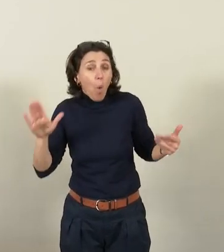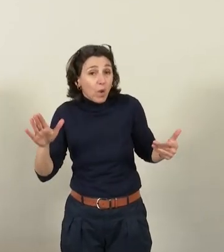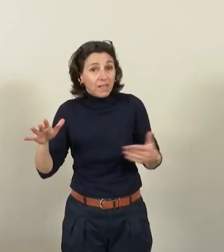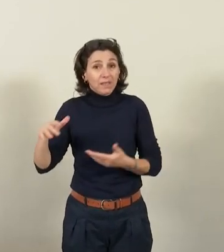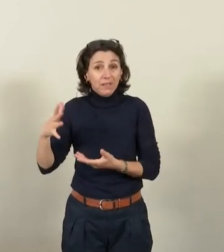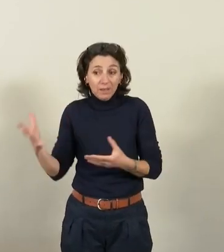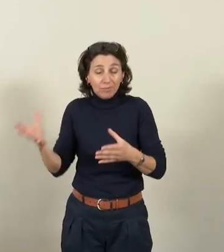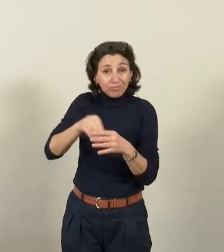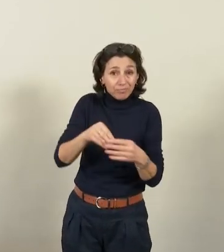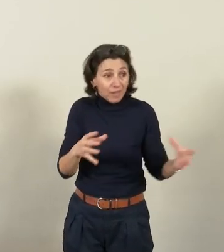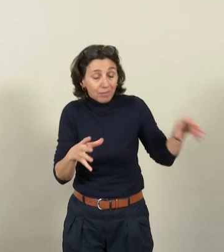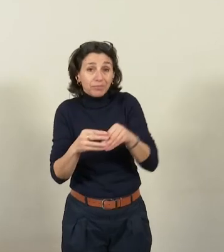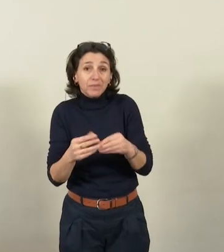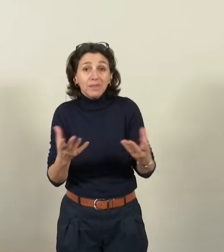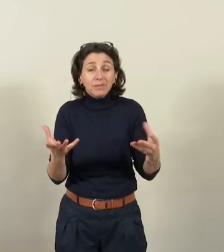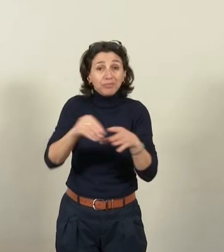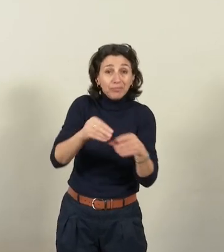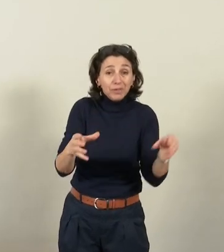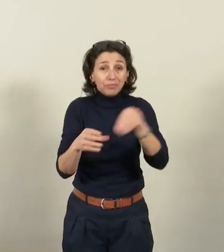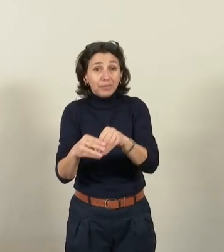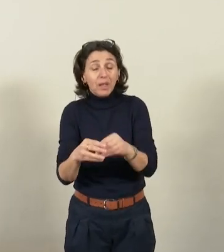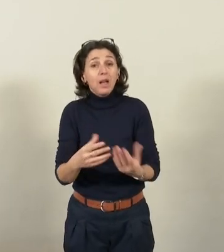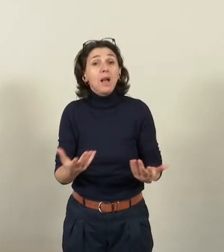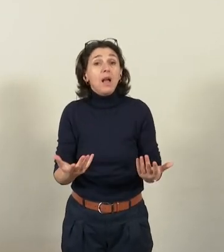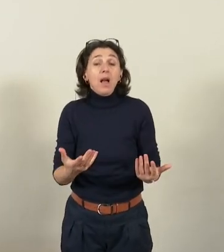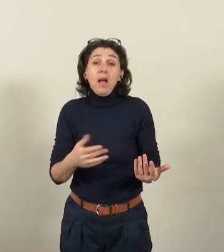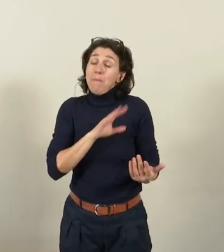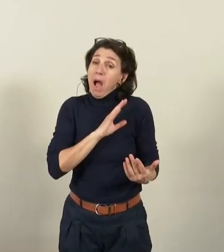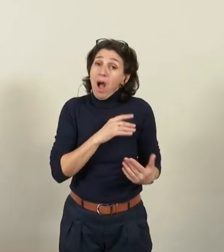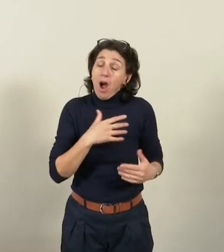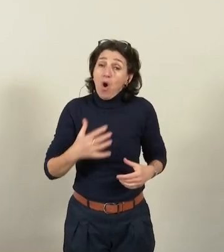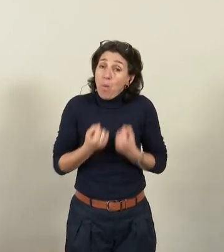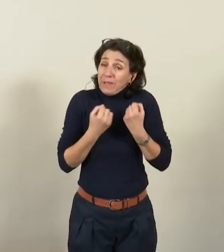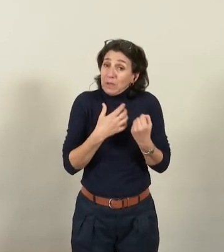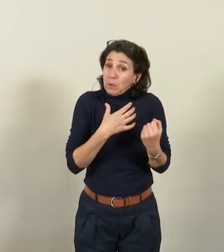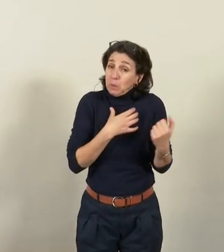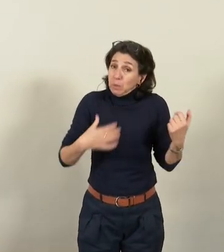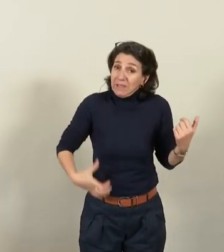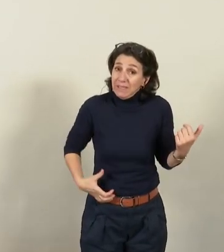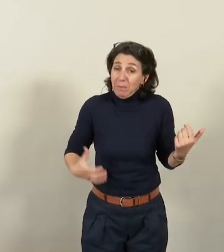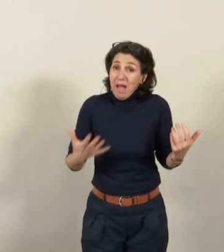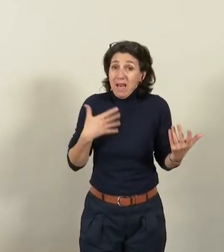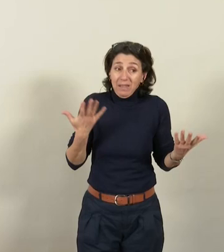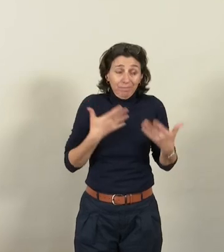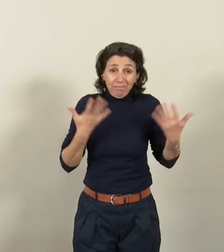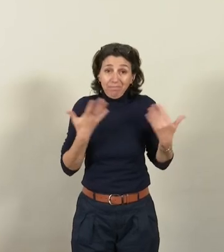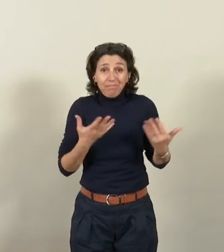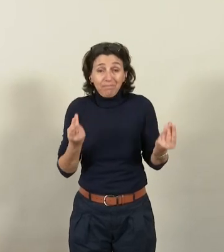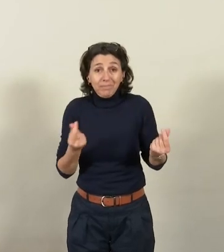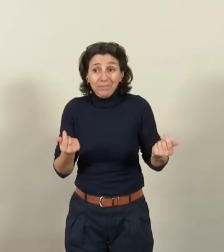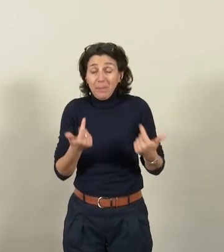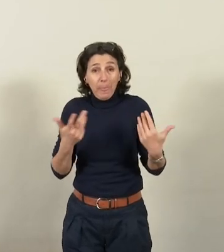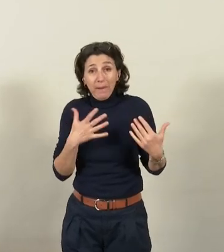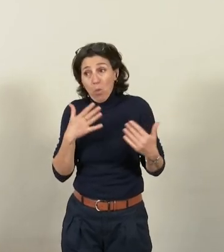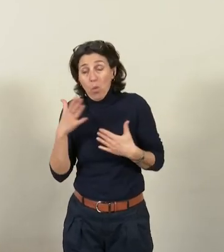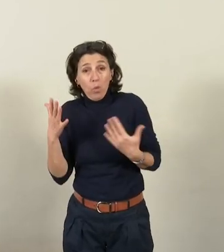politiques là endelà au-delà des compétences municipal parce que nous pensons que les moyens financiers qui sont mis en œuvre par